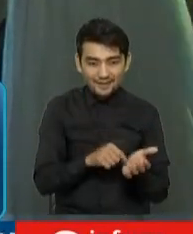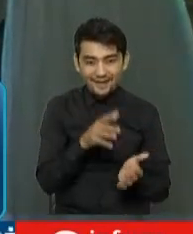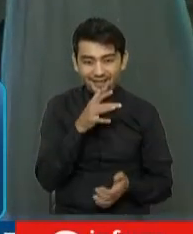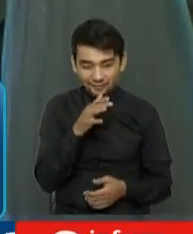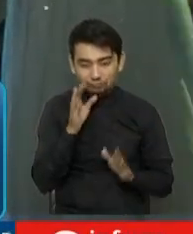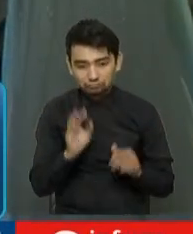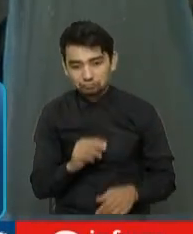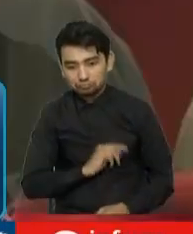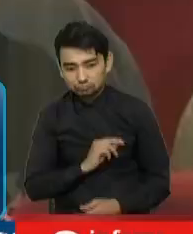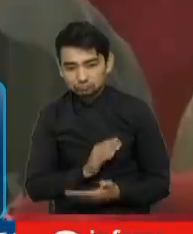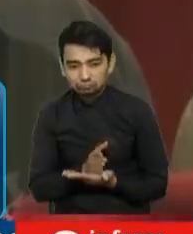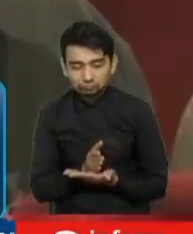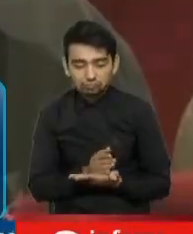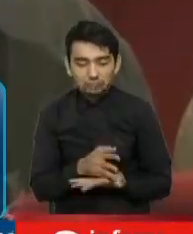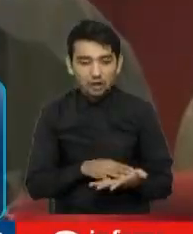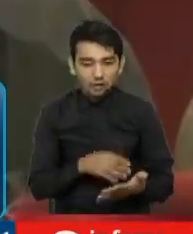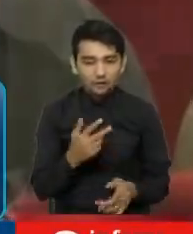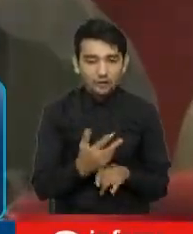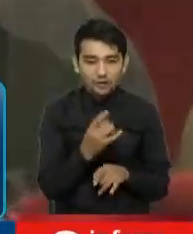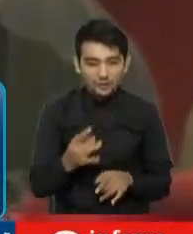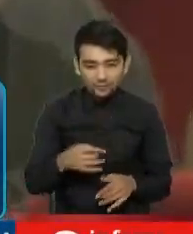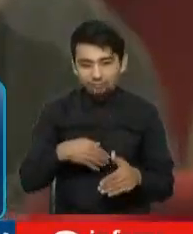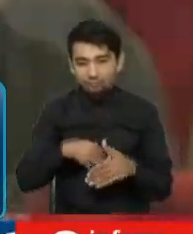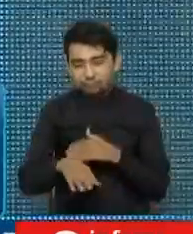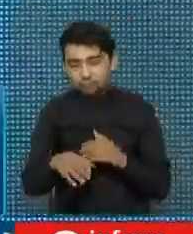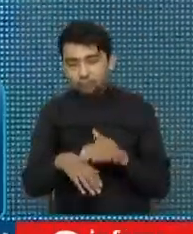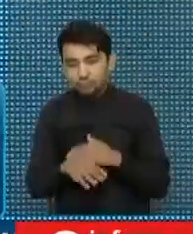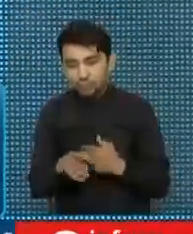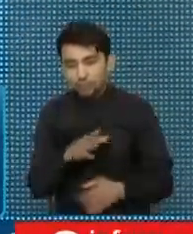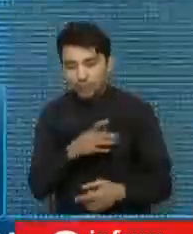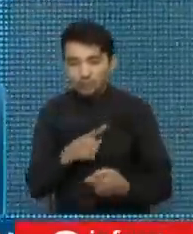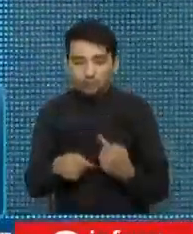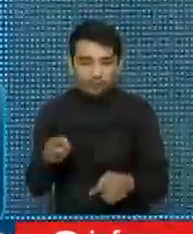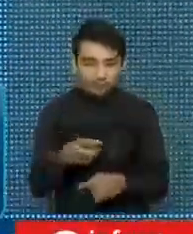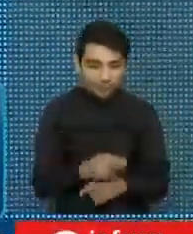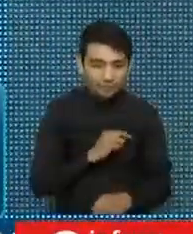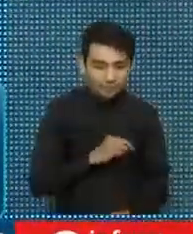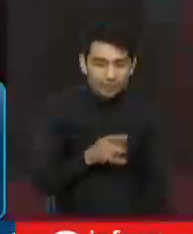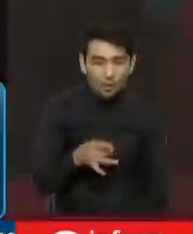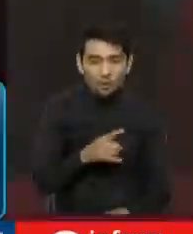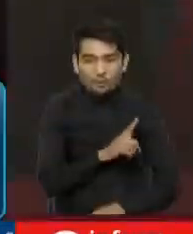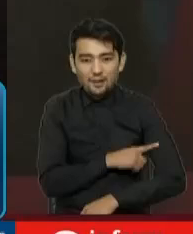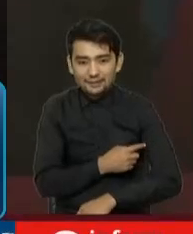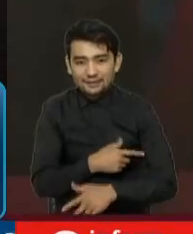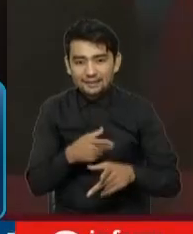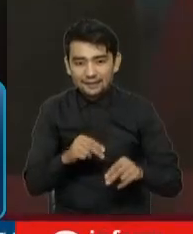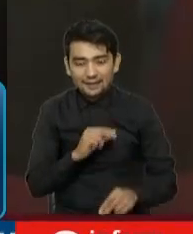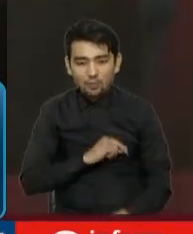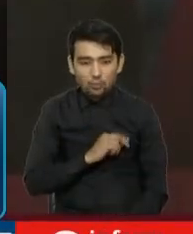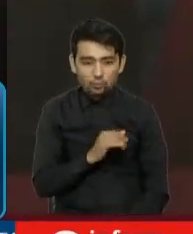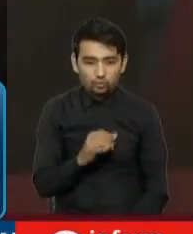возраст, она продолжает трудиться. Три раза уходила на заслуженный отдых, но снова возвращалась в районную больницу, где работает